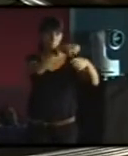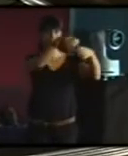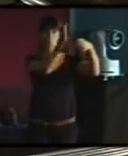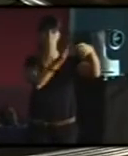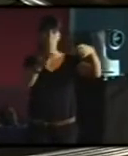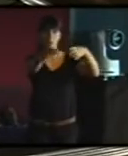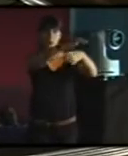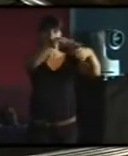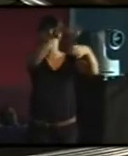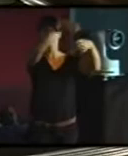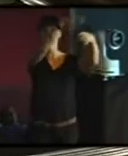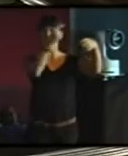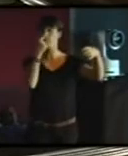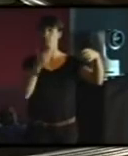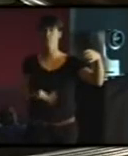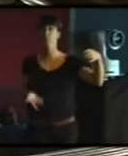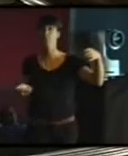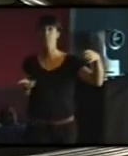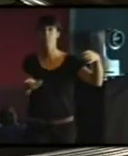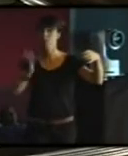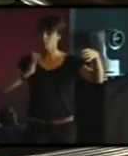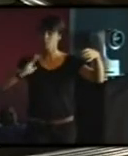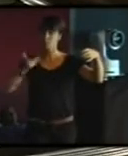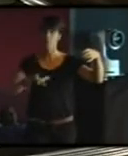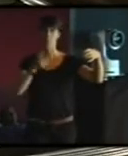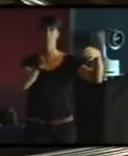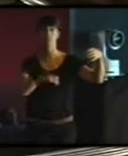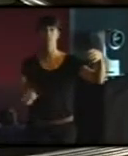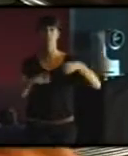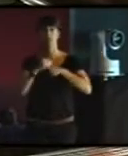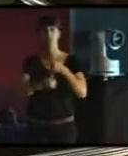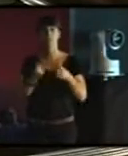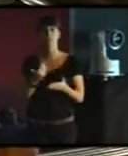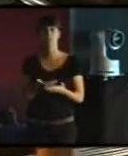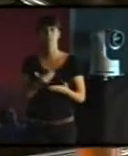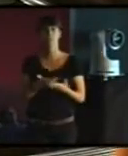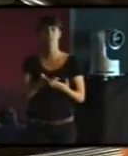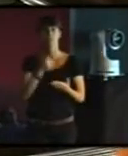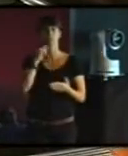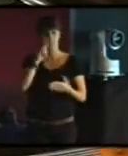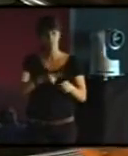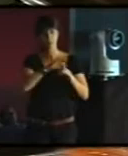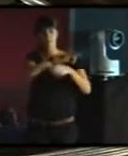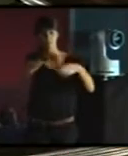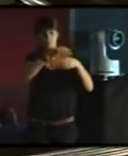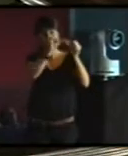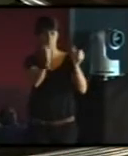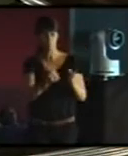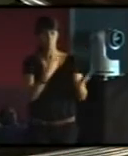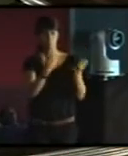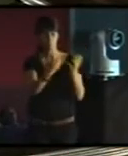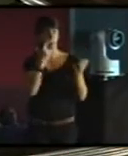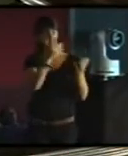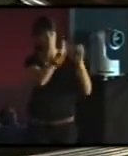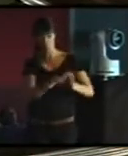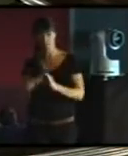n'arrête pas de ne pas finir, mais qui est aussi une forme très forte et qui reprend l'idée du fluvial, mais autrement au niveau de